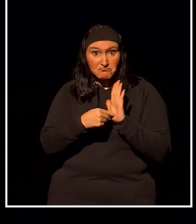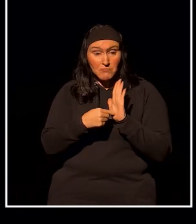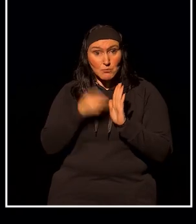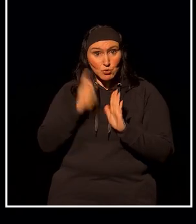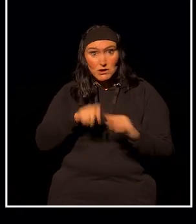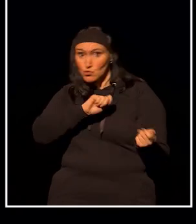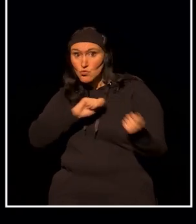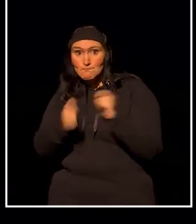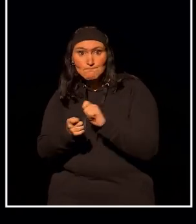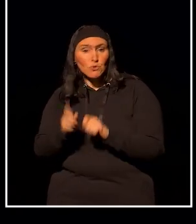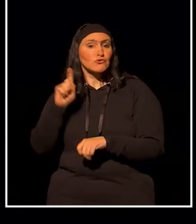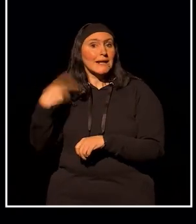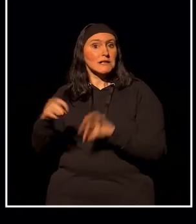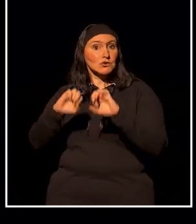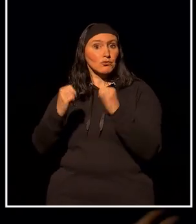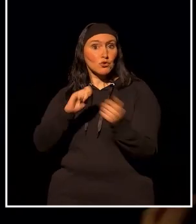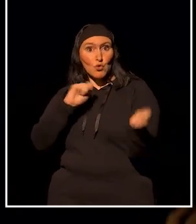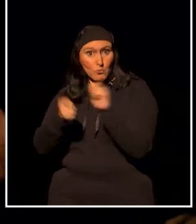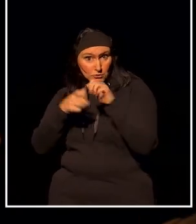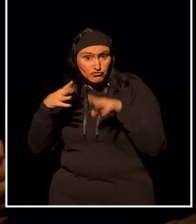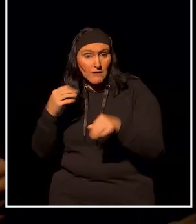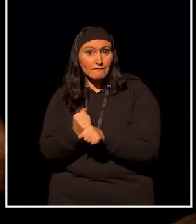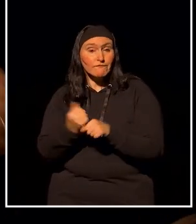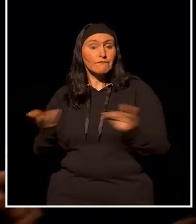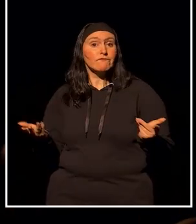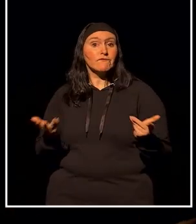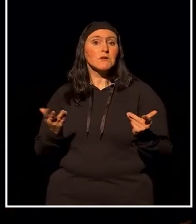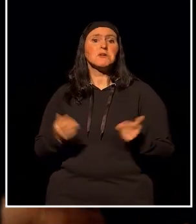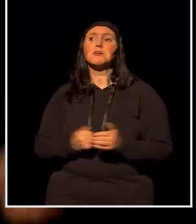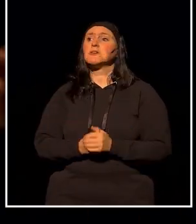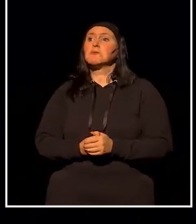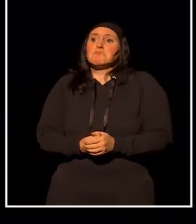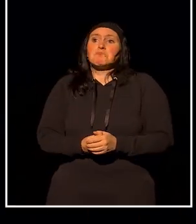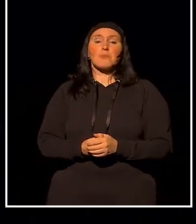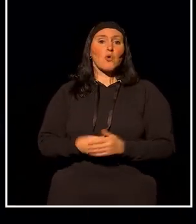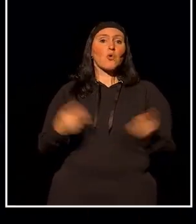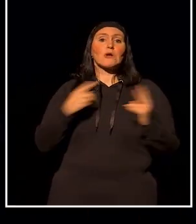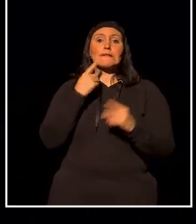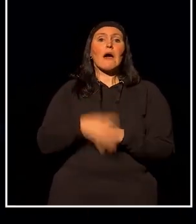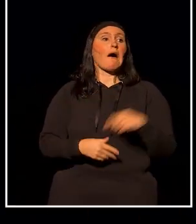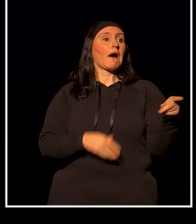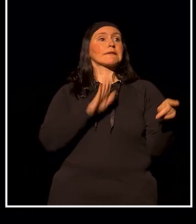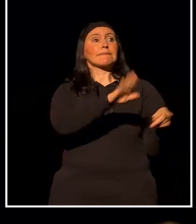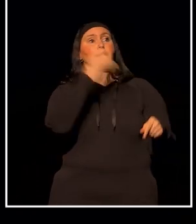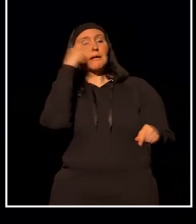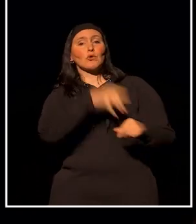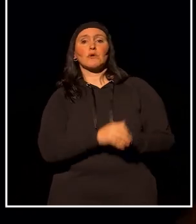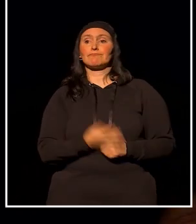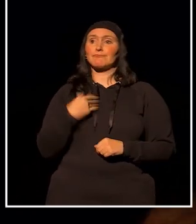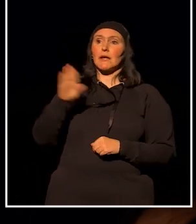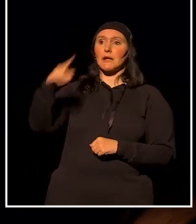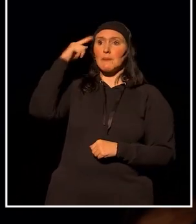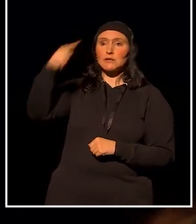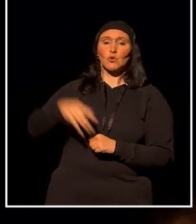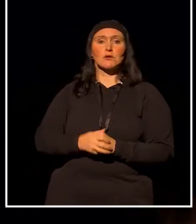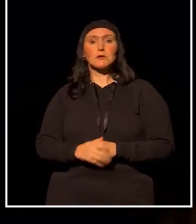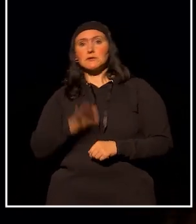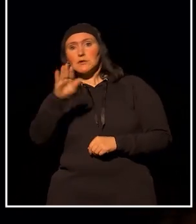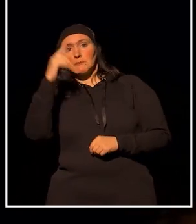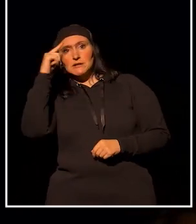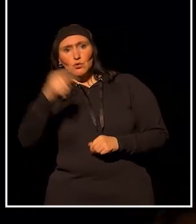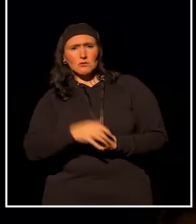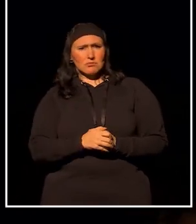zu verhindern? Sonst ist es ja immer eine Frage der Meinung von dem oder jenem. Müssen wir, um sicher zu sein gegen